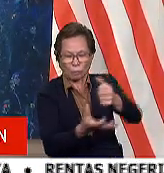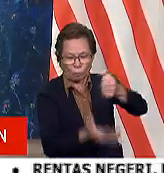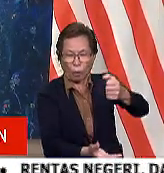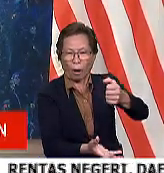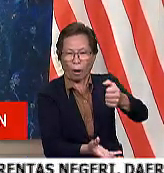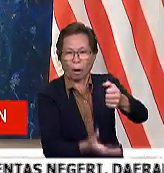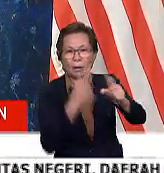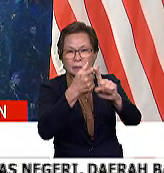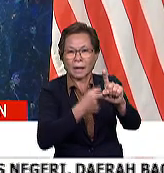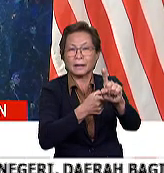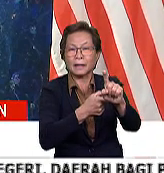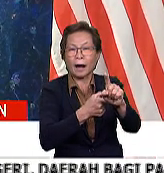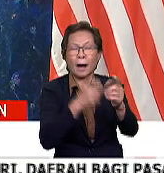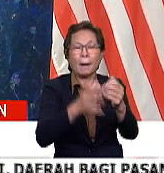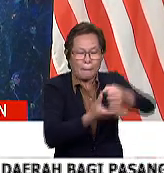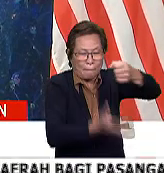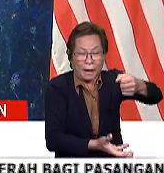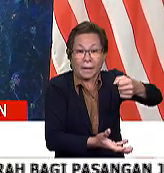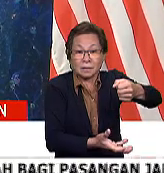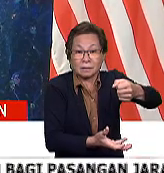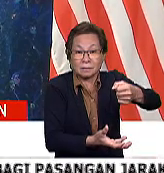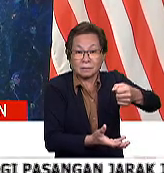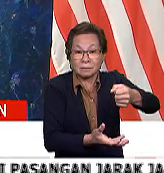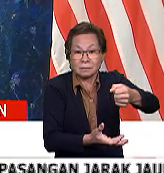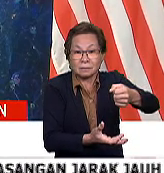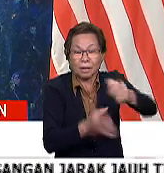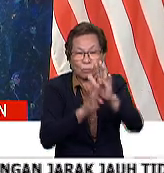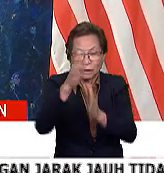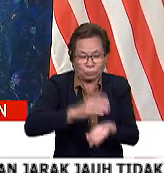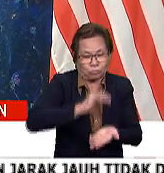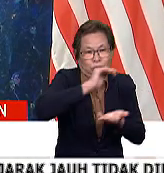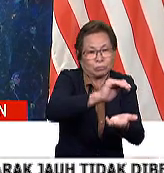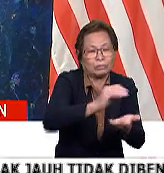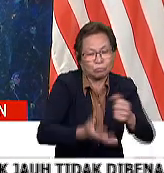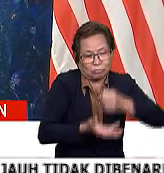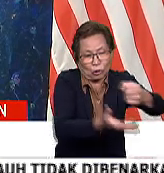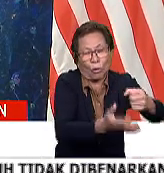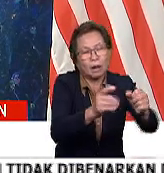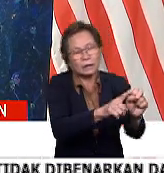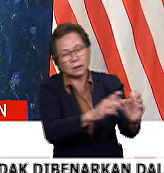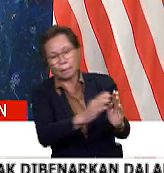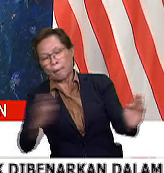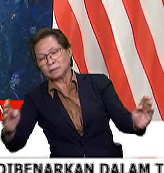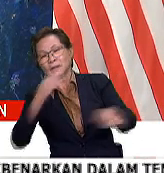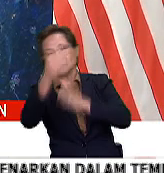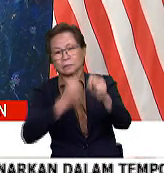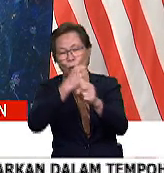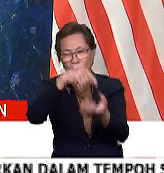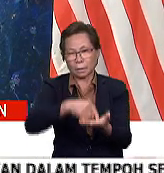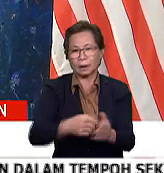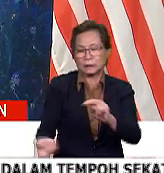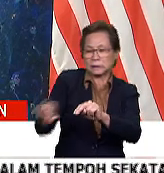nilai pekacangan untuk bisa lo kan sepanjang tahun ini Sebagai tambahan